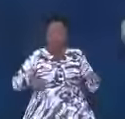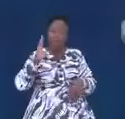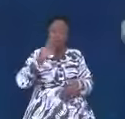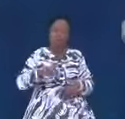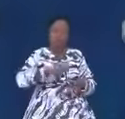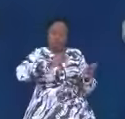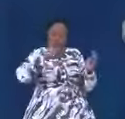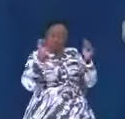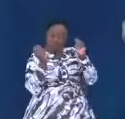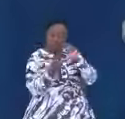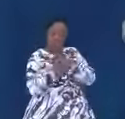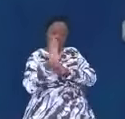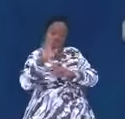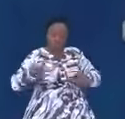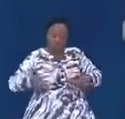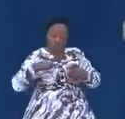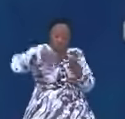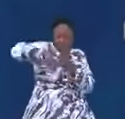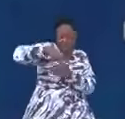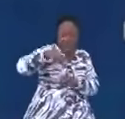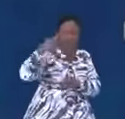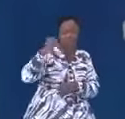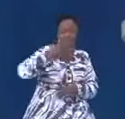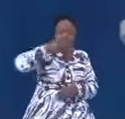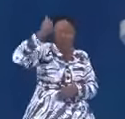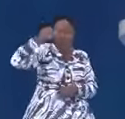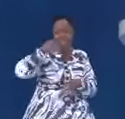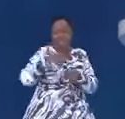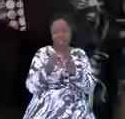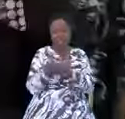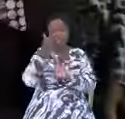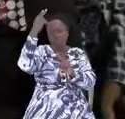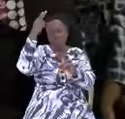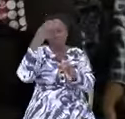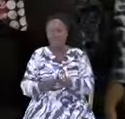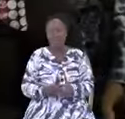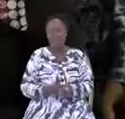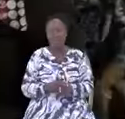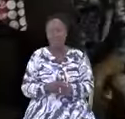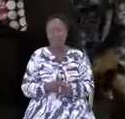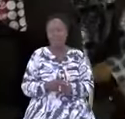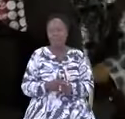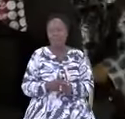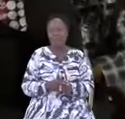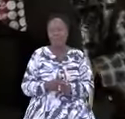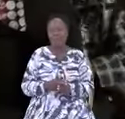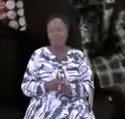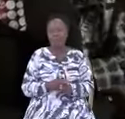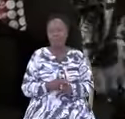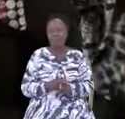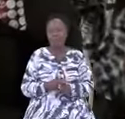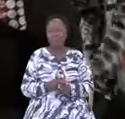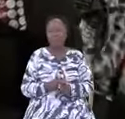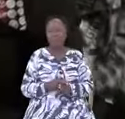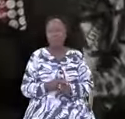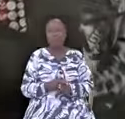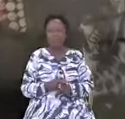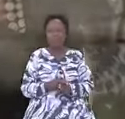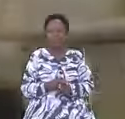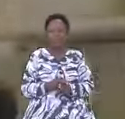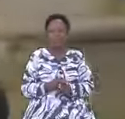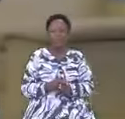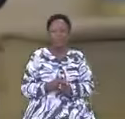étude men meilleure personne au nom de jésus dommages étaient convaincus et cette conviction